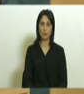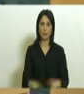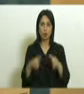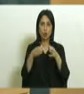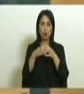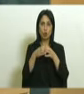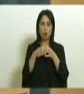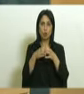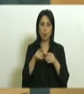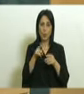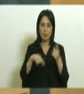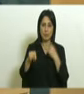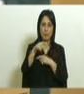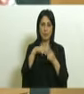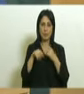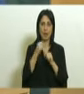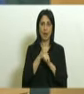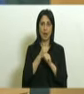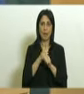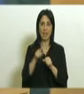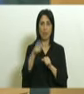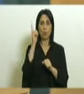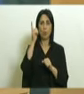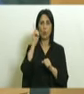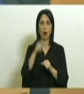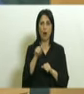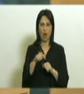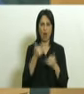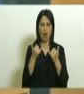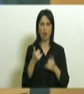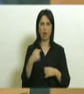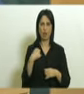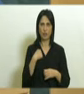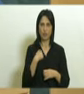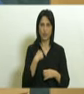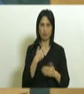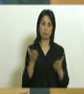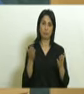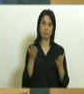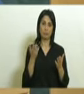ჯგუფური ბრეინსტორმინგები რომ მოაწყვეთ და იქიდან რომ იმუქრებოდით, რომ აი ეხლა ჩვენ, ბიჭო,